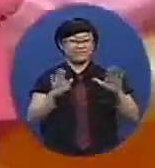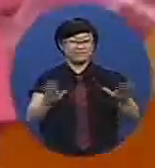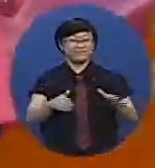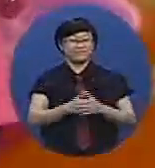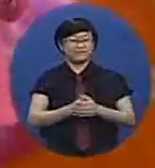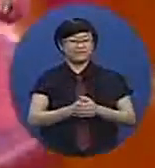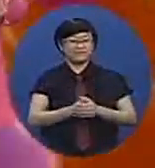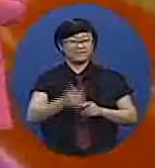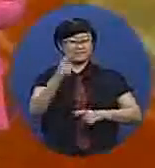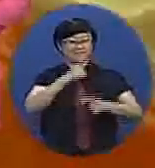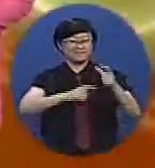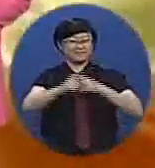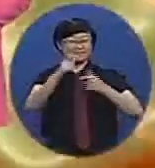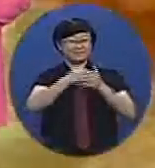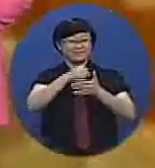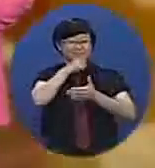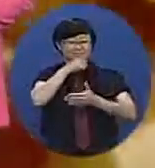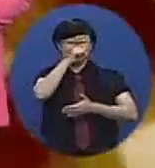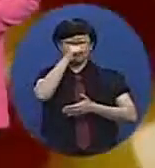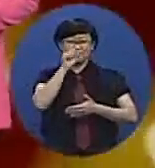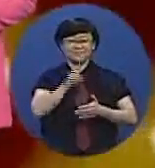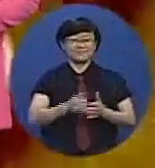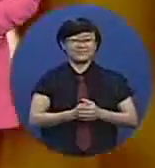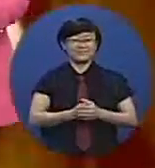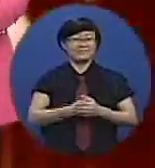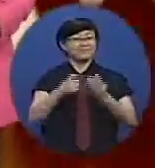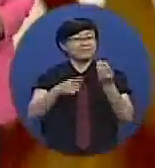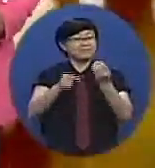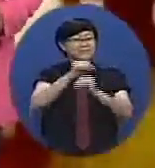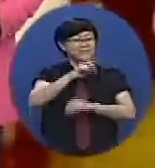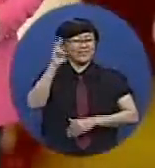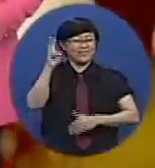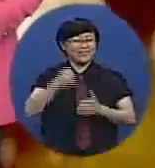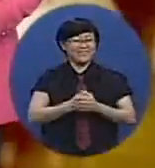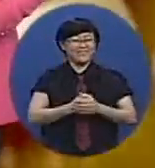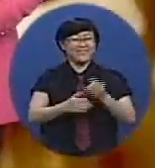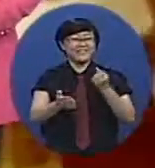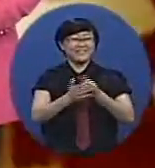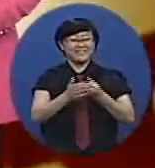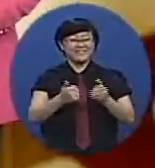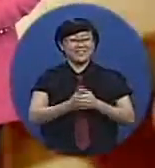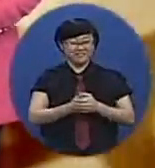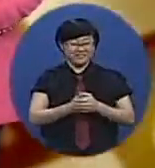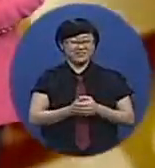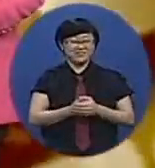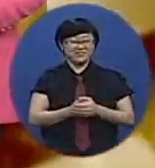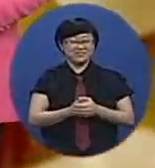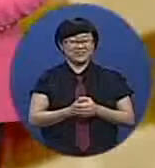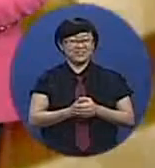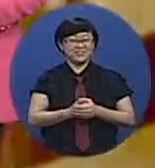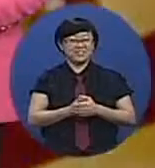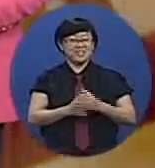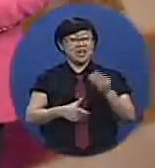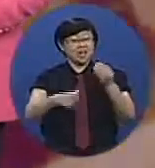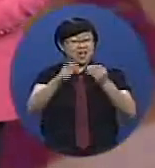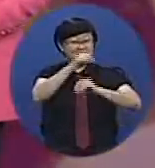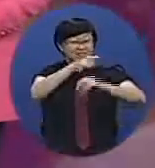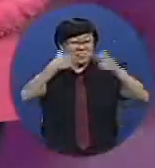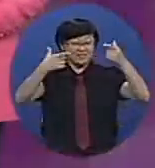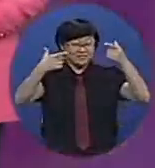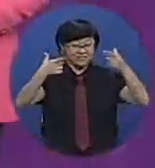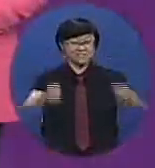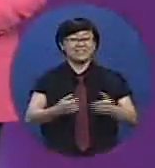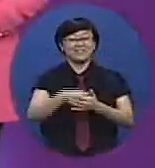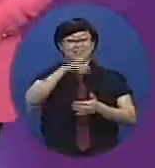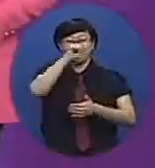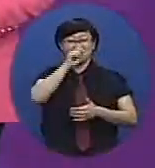아주 보너스를 풍부하게 드리네요. 추석이잖아요. 우리 방송에서. 뭔가 더도 말고 들도 말고 한가위만 같아라 그랬는데요.